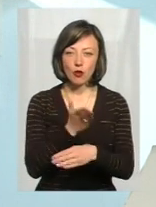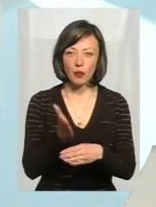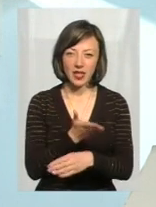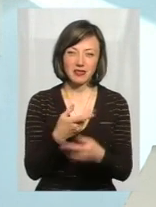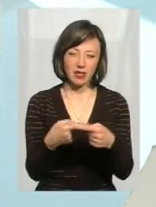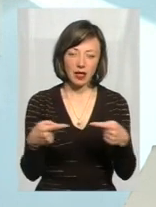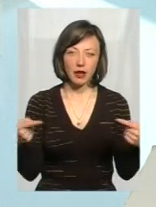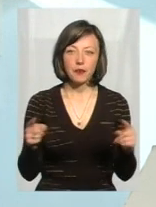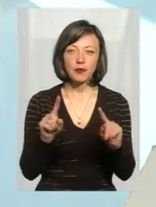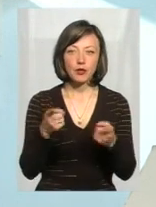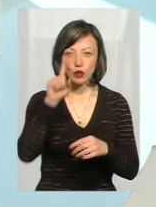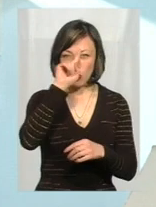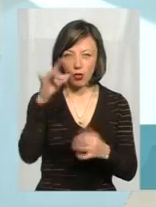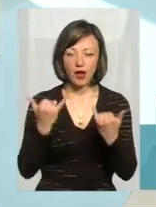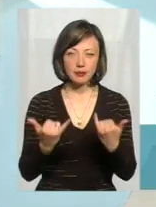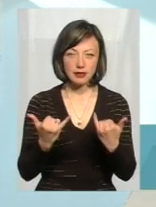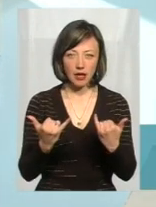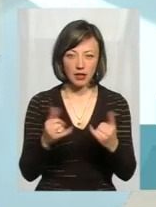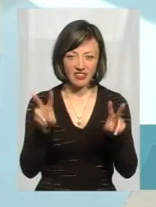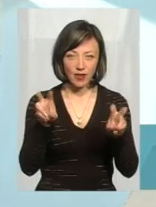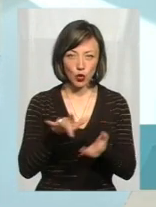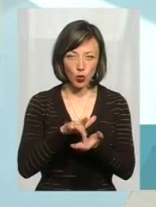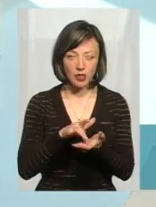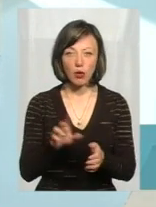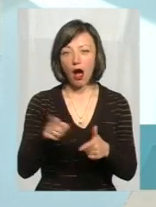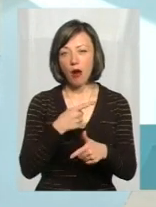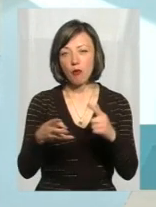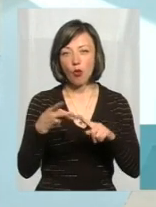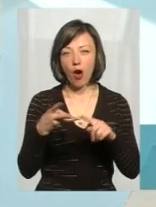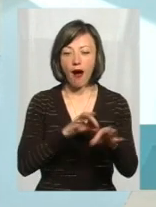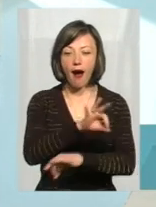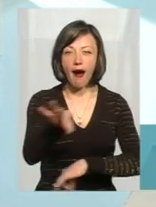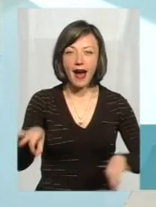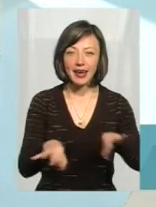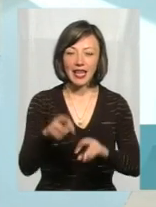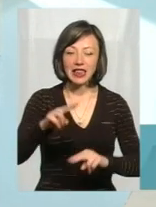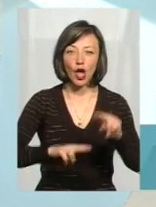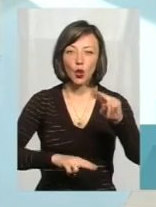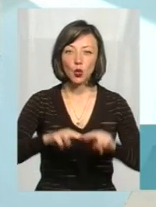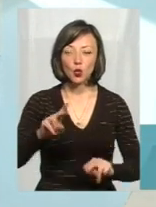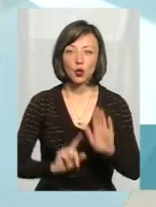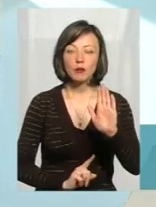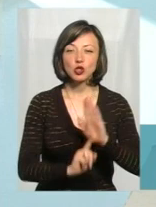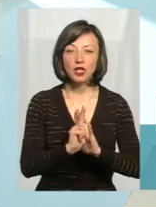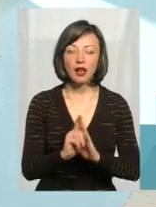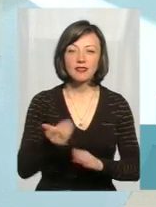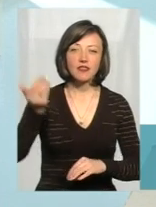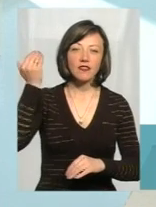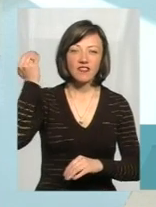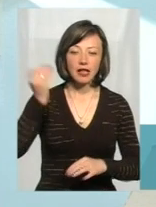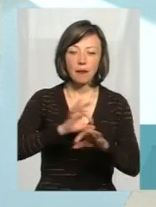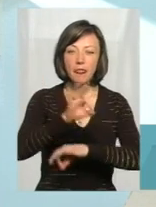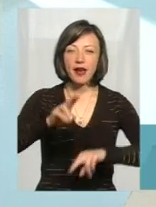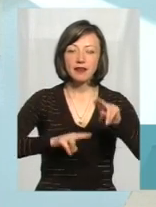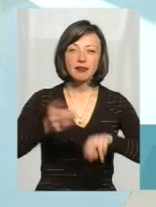і так далі, це надзвичайно популярне зараз, або, наприклад, архітектурних, починаючи від архітектури